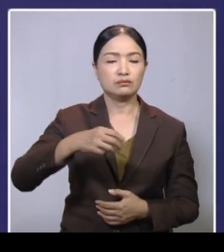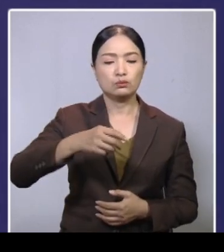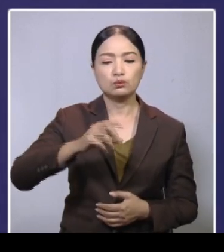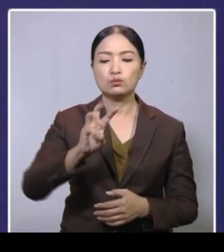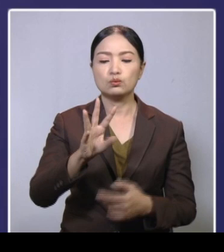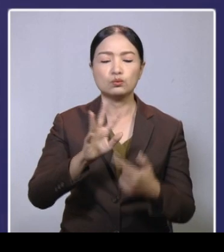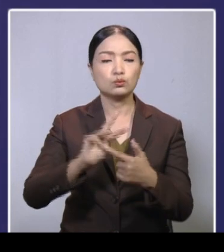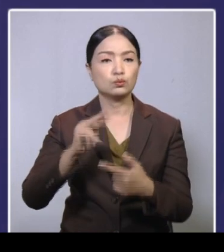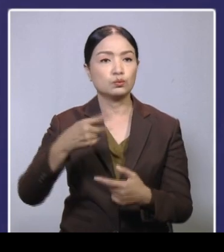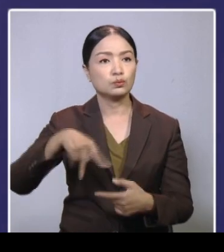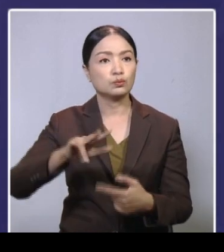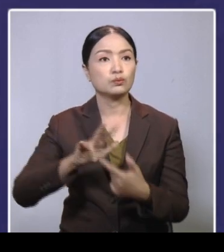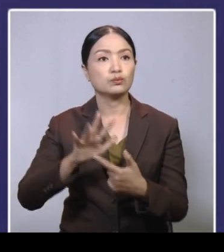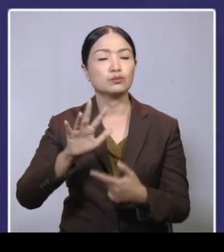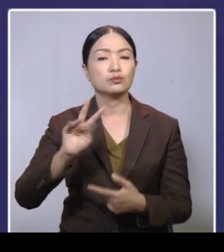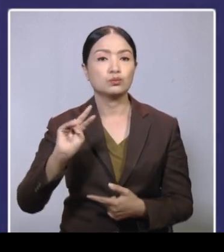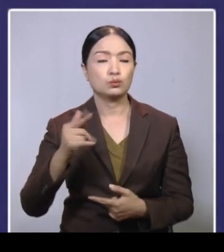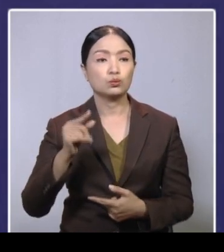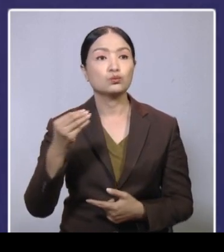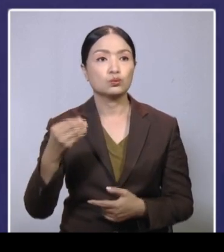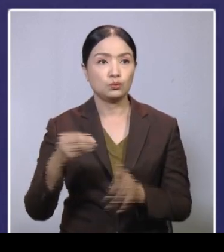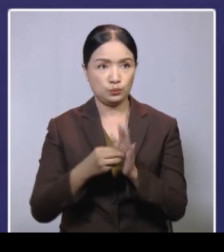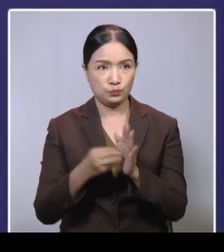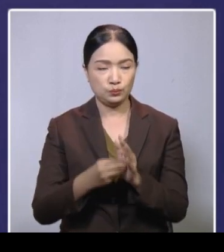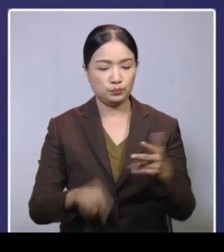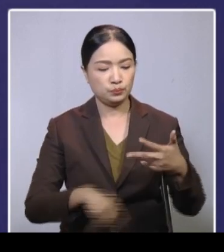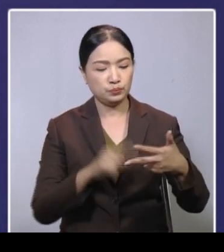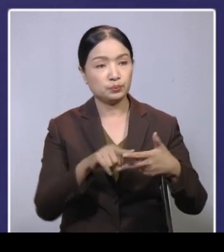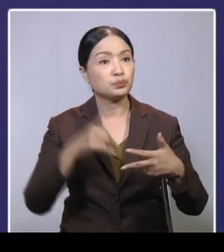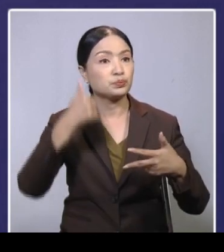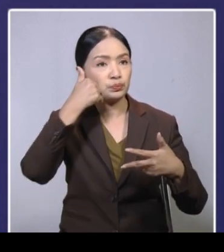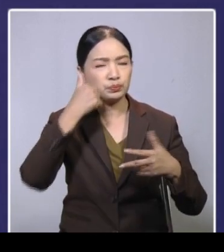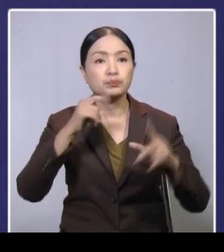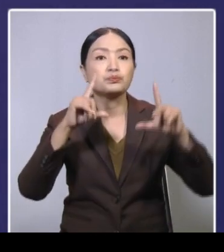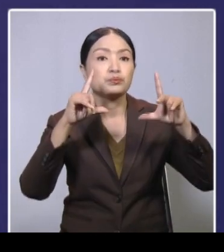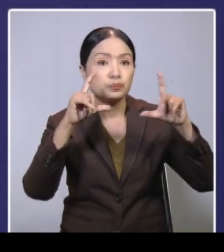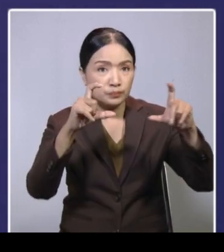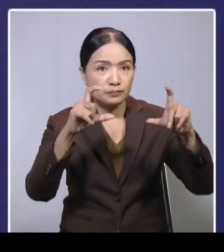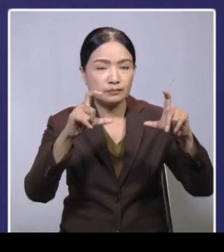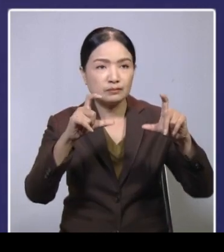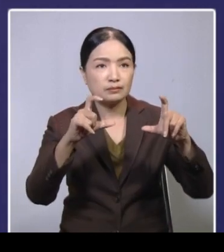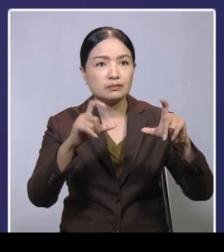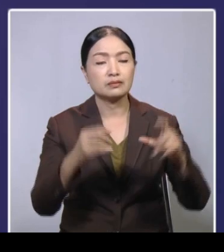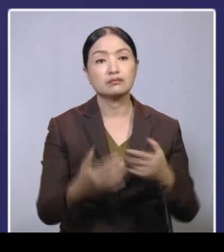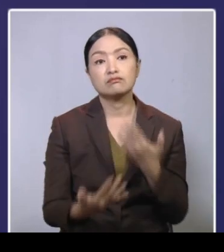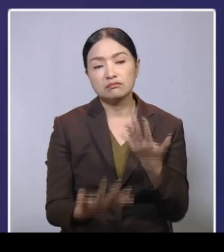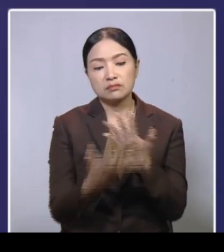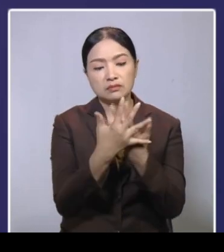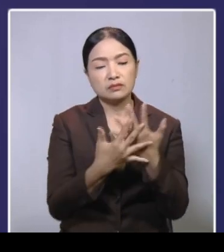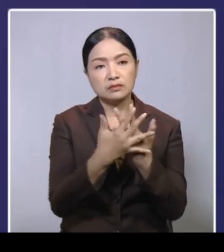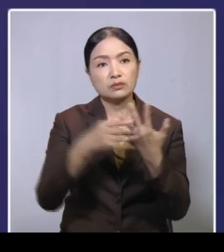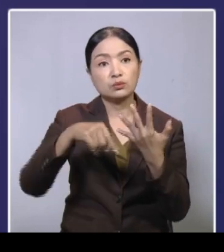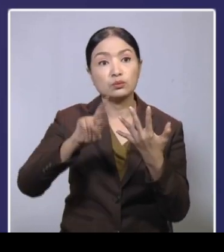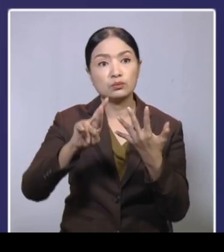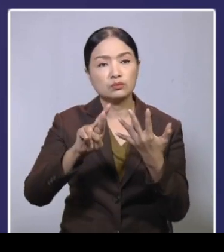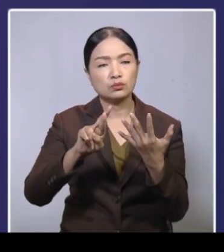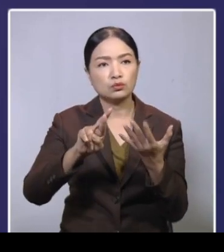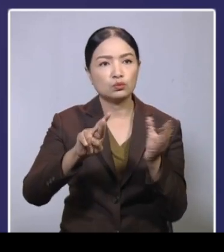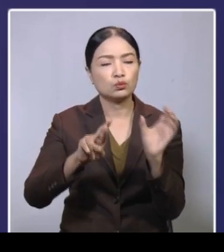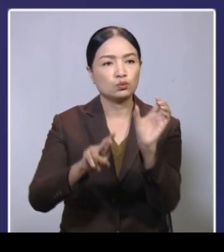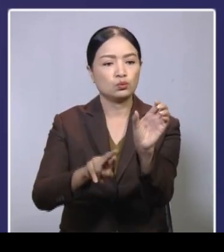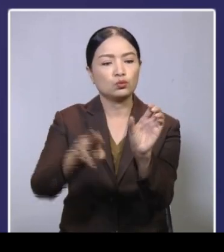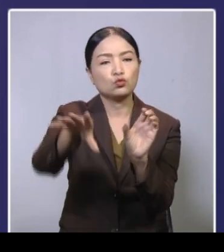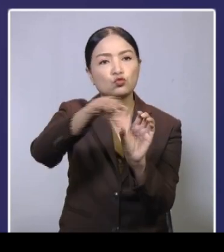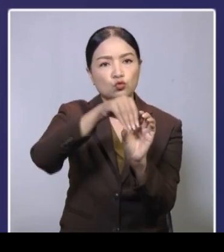กรุงเทพมหานครช่องทางที่ 2นี่ครับเบอร์โทรศัพท์ตรงนี้คุณผู้ชมแคปหน้าจอนี้ไว้เลยหรือว่าสแกน QR cdeเลยก็ได้นะฮะแล้วก็หมด